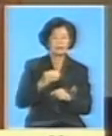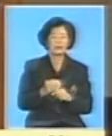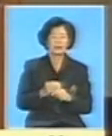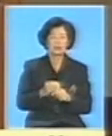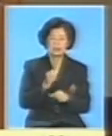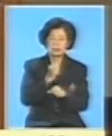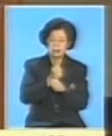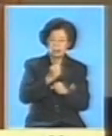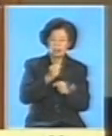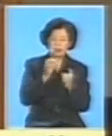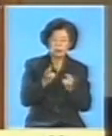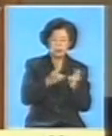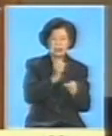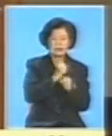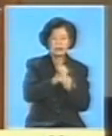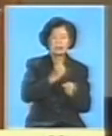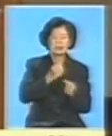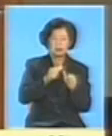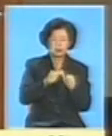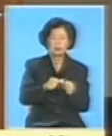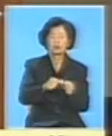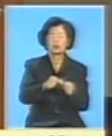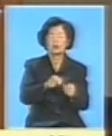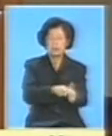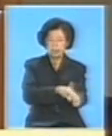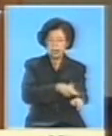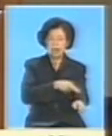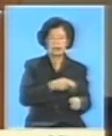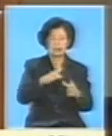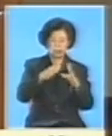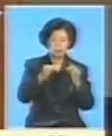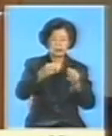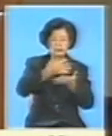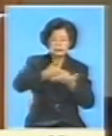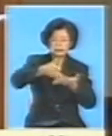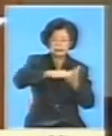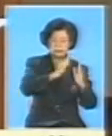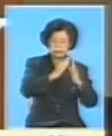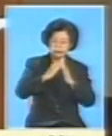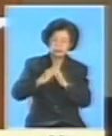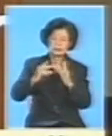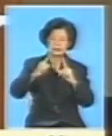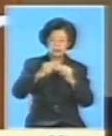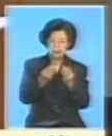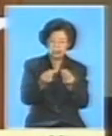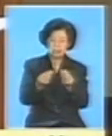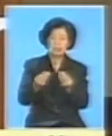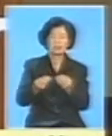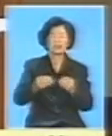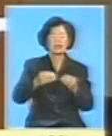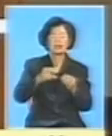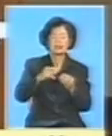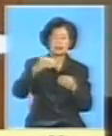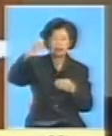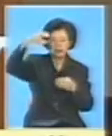ที่ยั่งยืนนั้นเราต้องการให้ประชาชนเห็นภาพผมเรียนไปแล้วนะครับเรื่องผังเมืองเรื่องที่ดินเรื่องระบบสาธารณูปโ